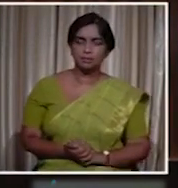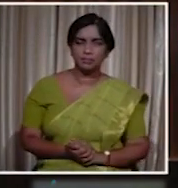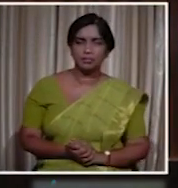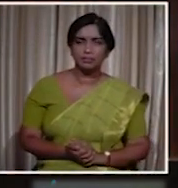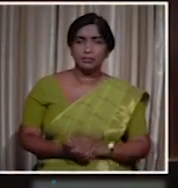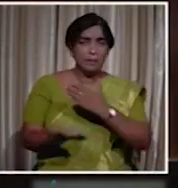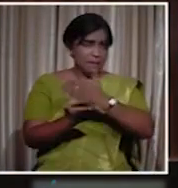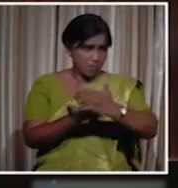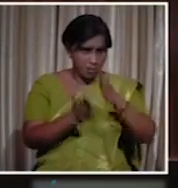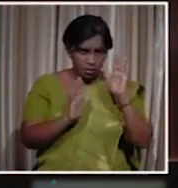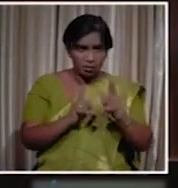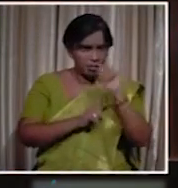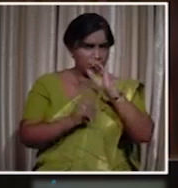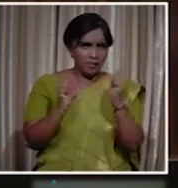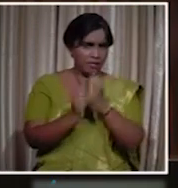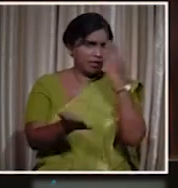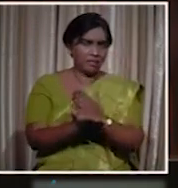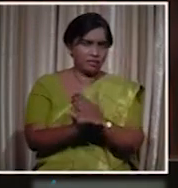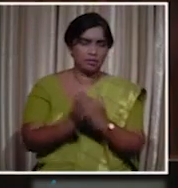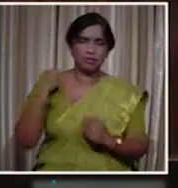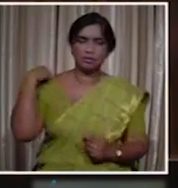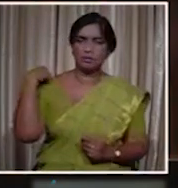ඔබතුමාලා බාධා කරනවා නම් සභාවේ වැඩ කටයුතු නතර කරනවා.